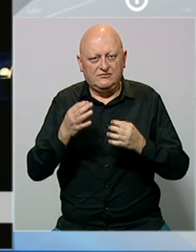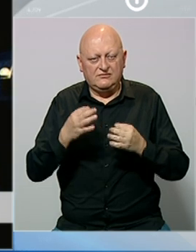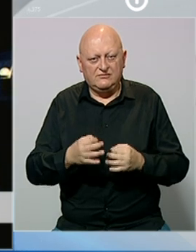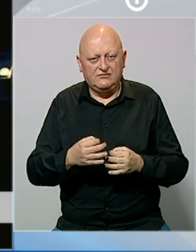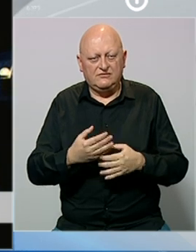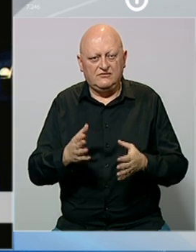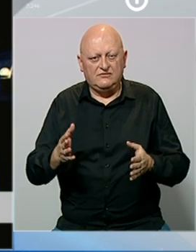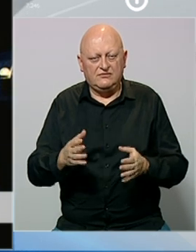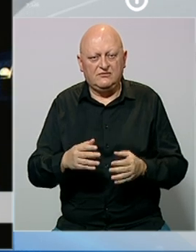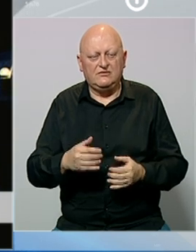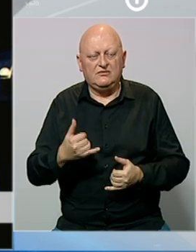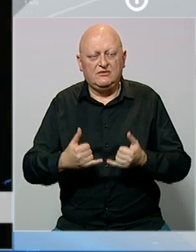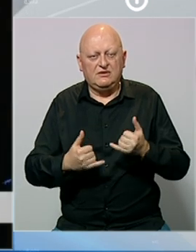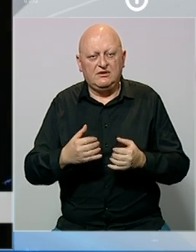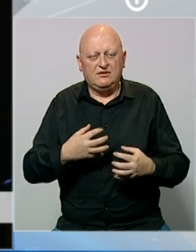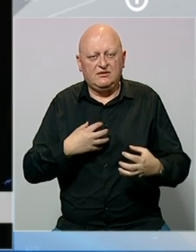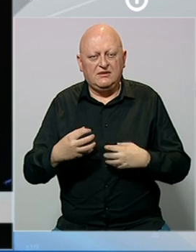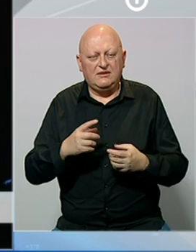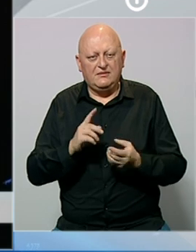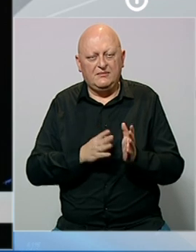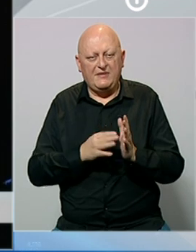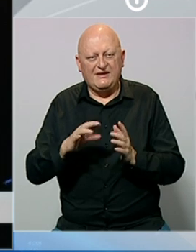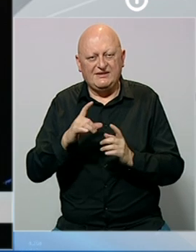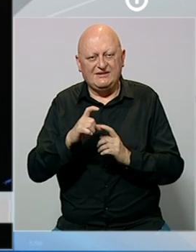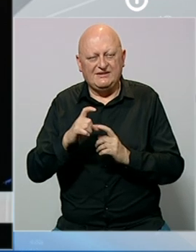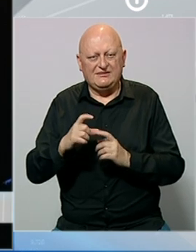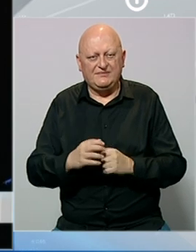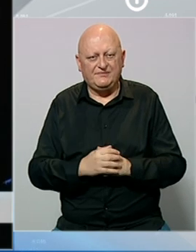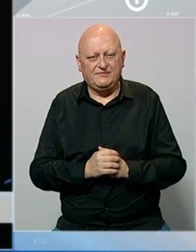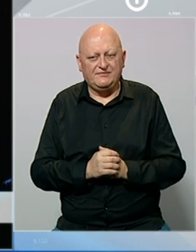Svečano otvoren internacionalni teatarski festival MES.